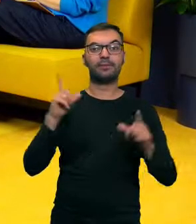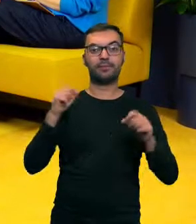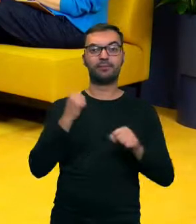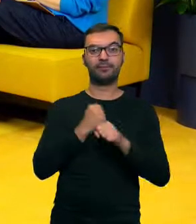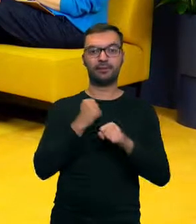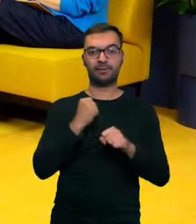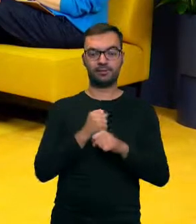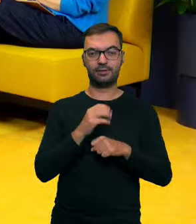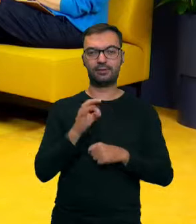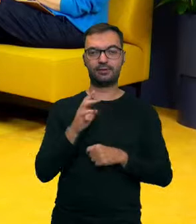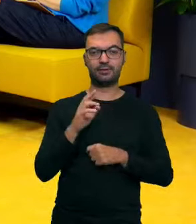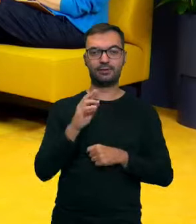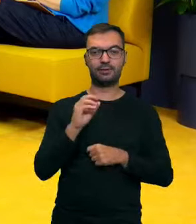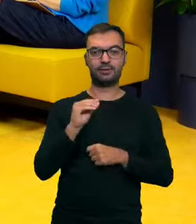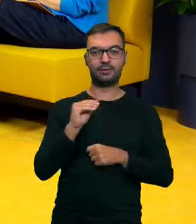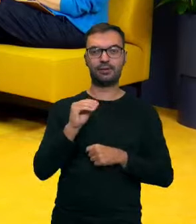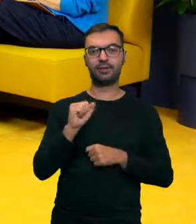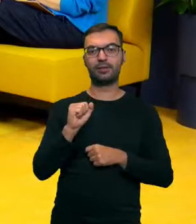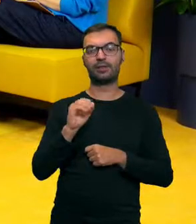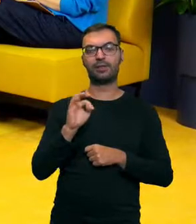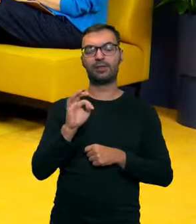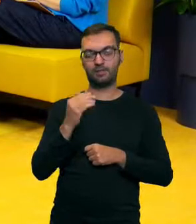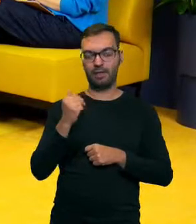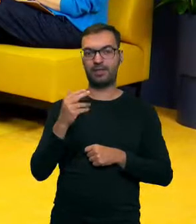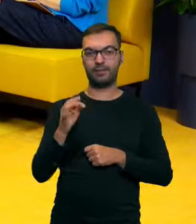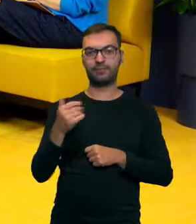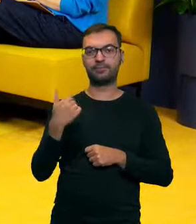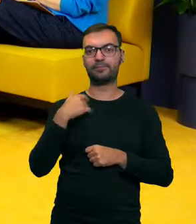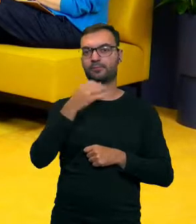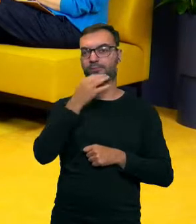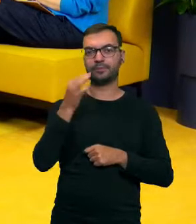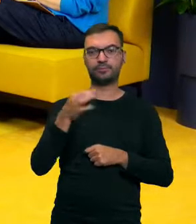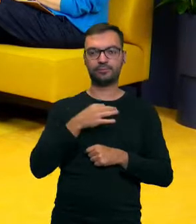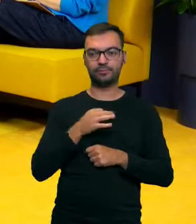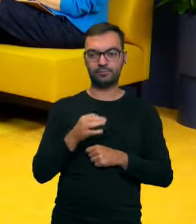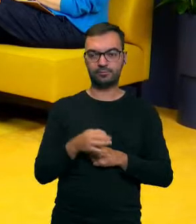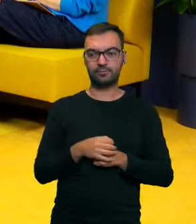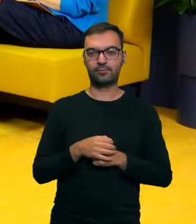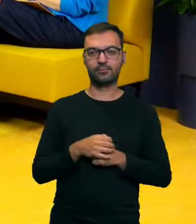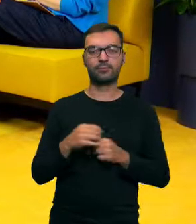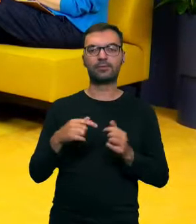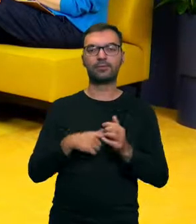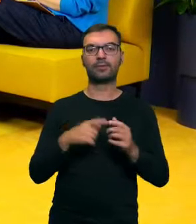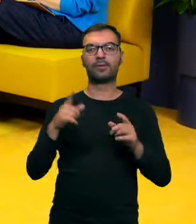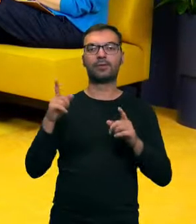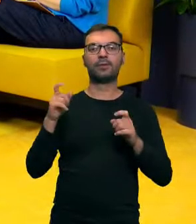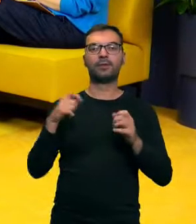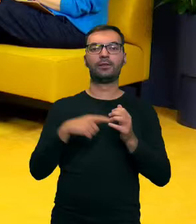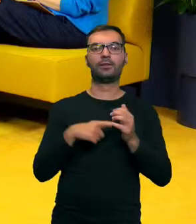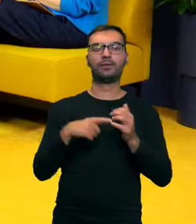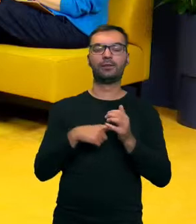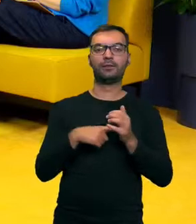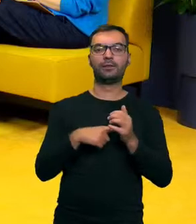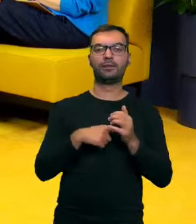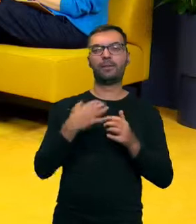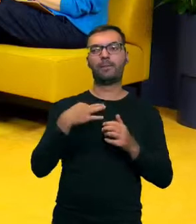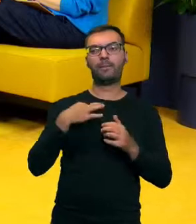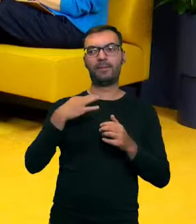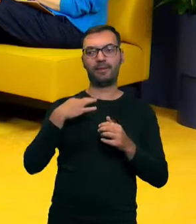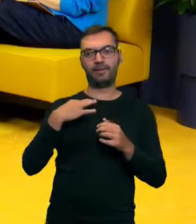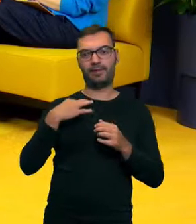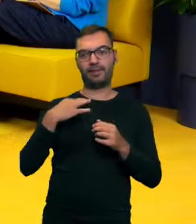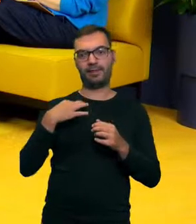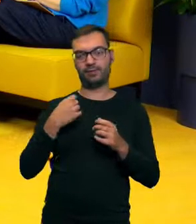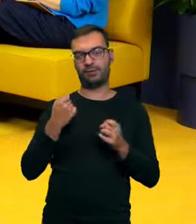poziomie treatmentu, tak mi się wydaje, to pojawiło się jakby to pytanie, że wchodzimy w niektórych wątkach w dosyć prywatne